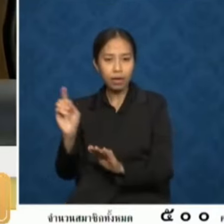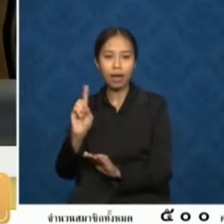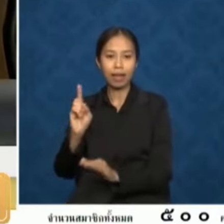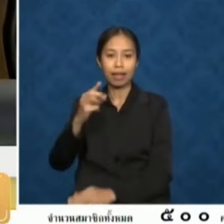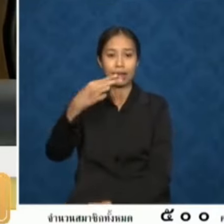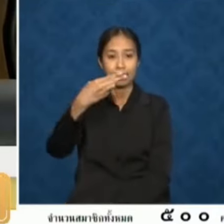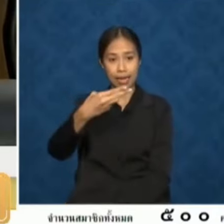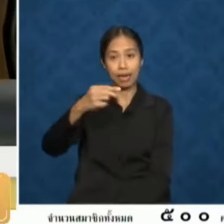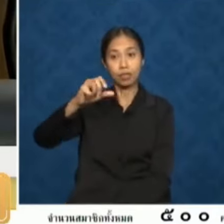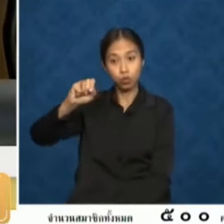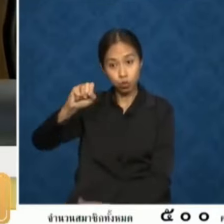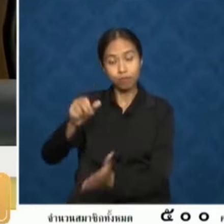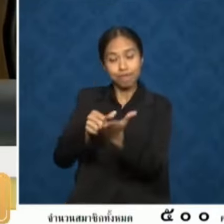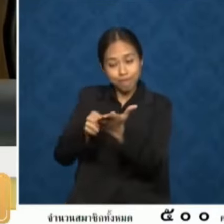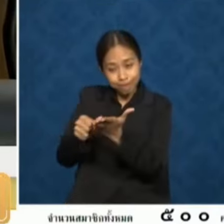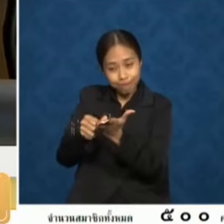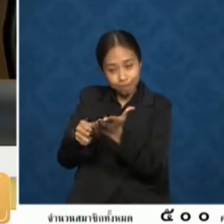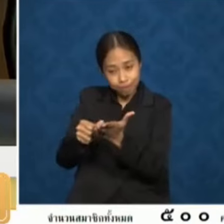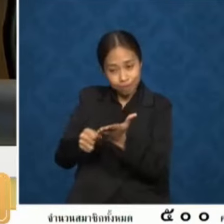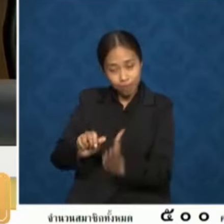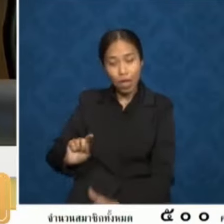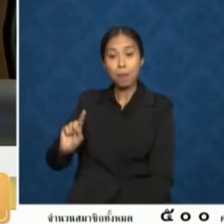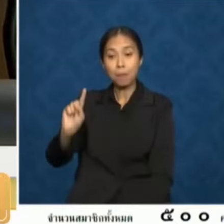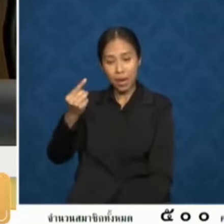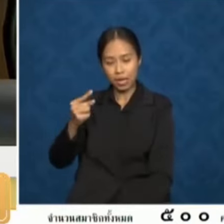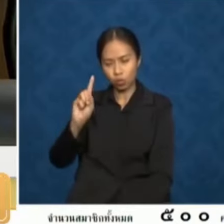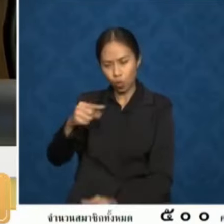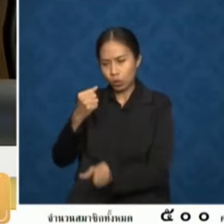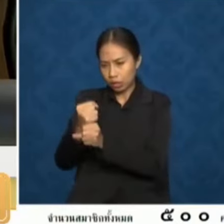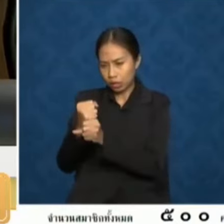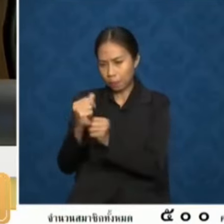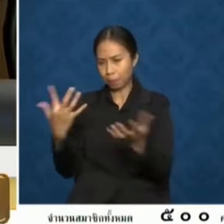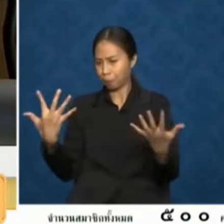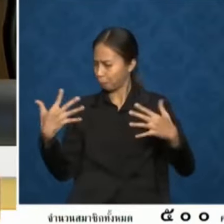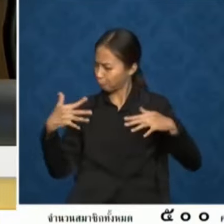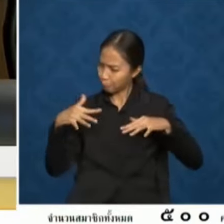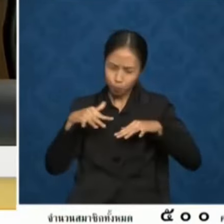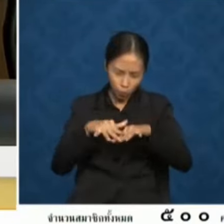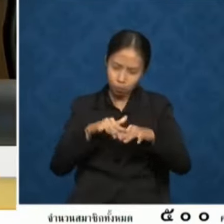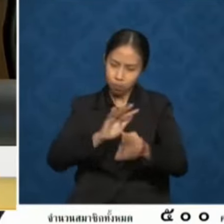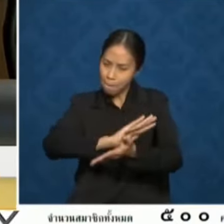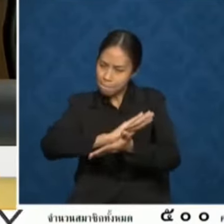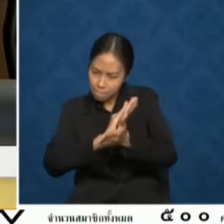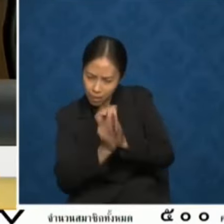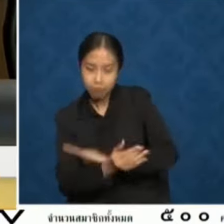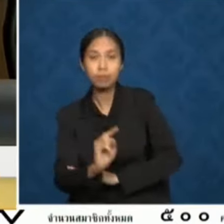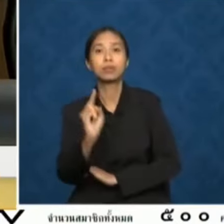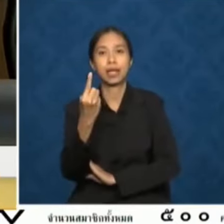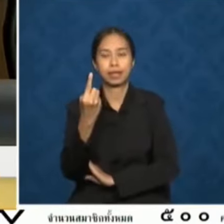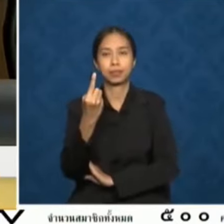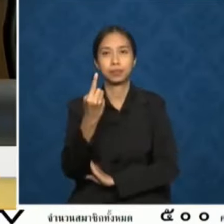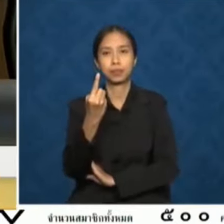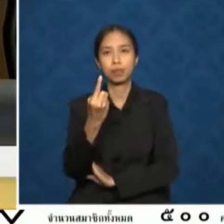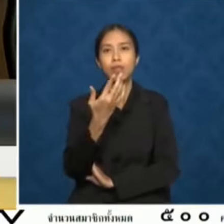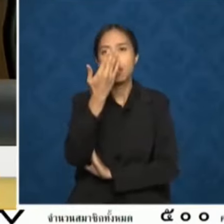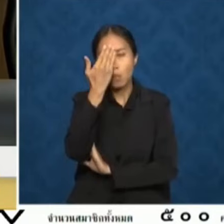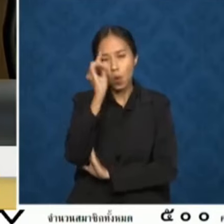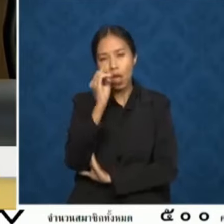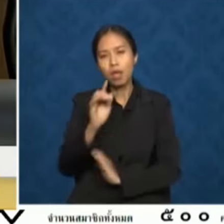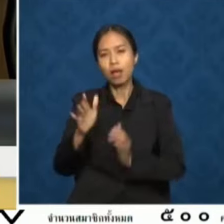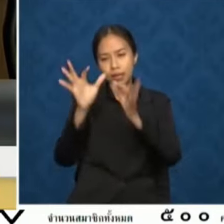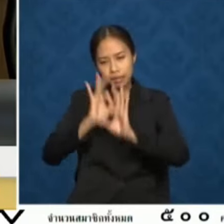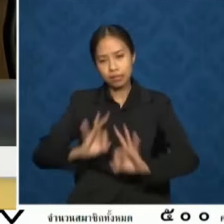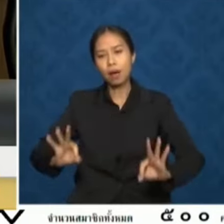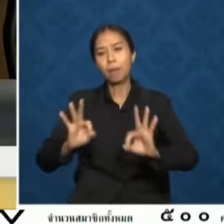สูตรใหม่ต้องมาบูรณาการแล้วก็ปฏิรูปสังคายนาอะไรก็แล้วแต่คิดนะครับให้คนนี่เกิดจิตส